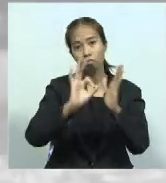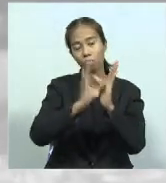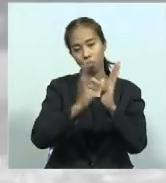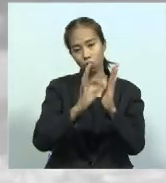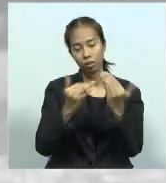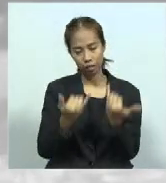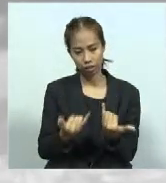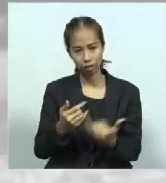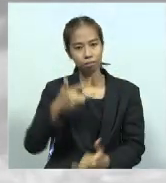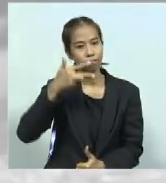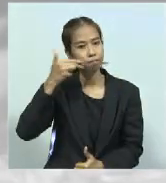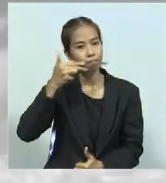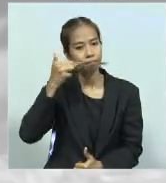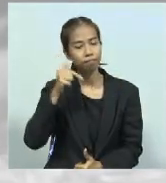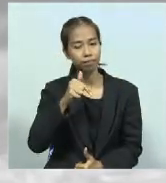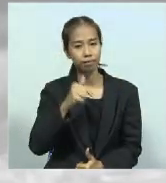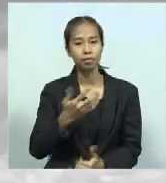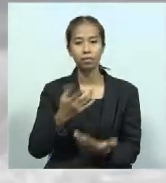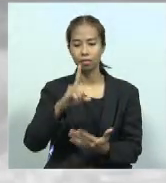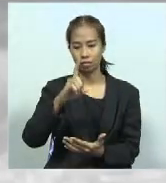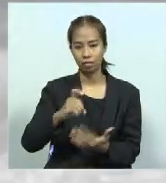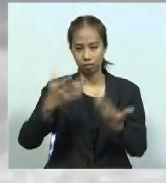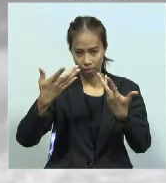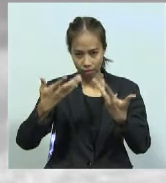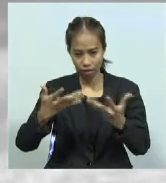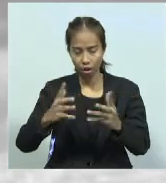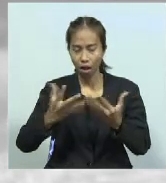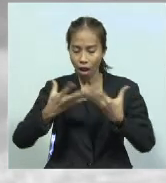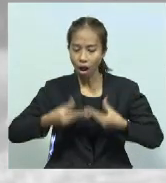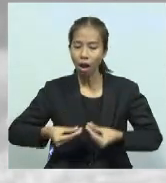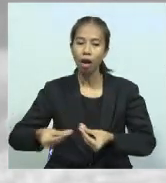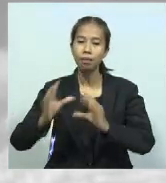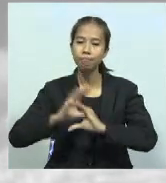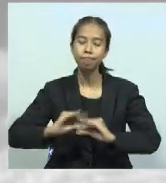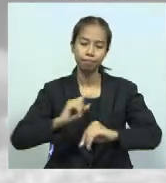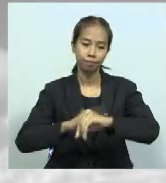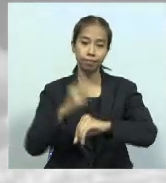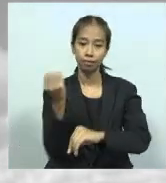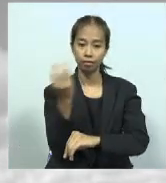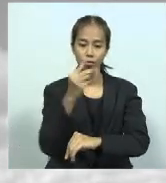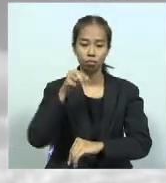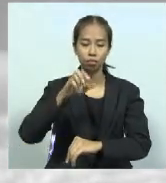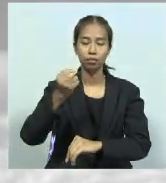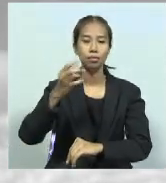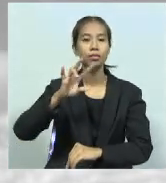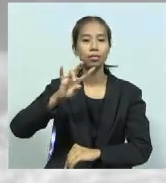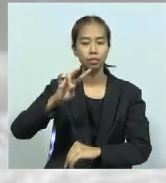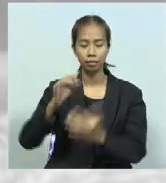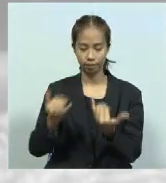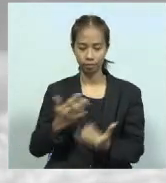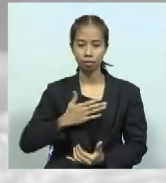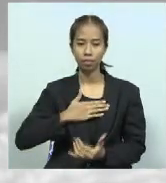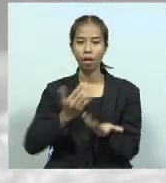ลูกน้ำตาลบุตรสลันทองชิวจากไปแล้วอย่างสงบและสวยงามเวลา 2:17 นาทีทางครอบ